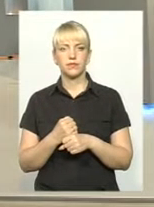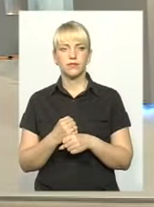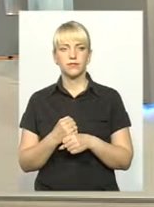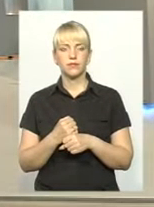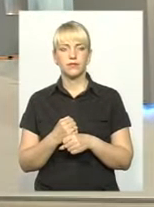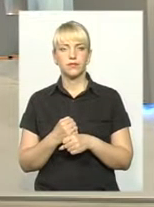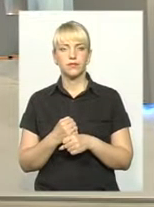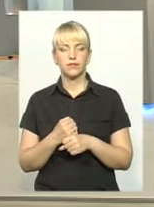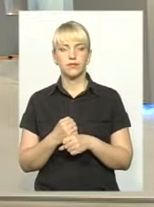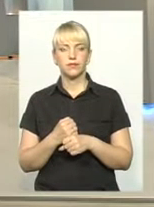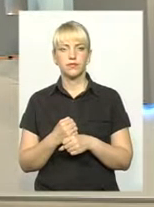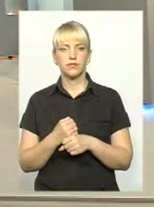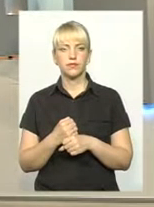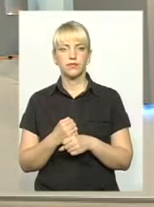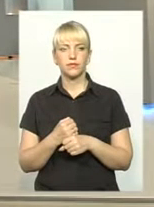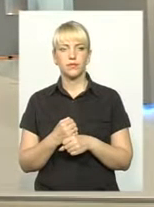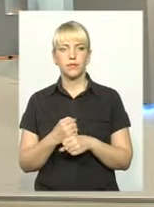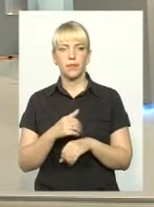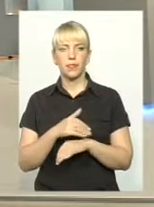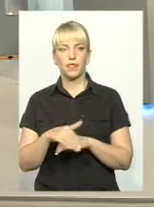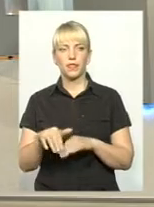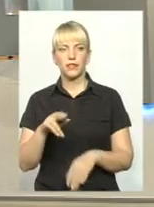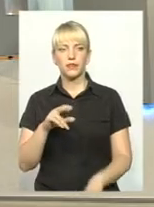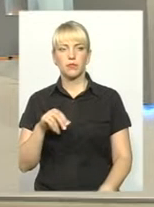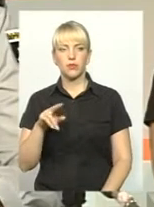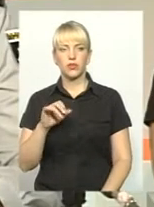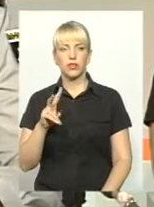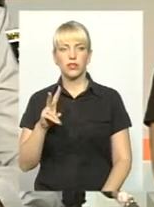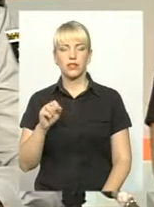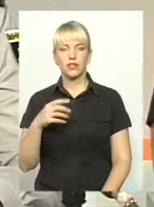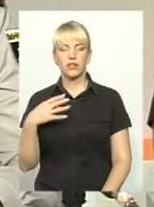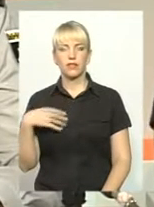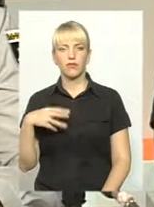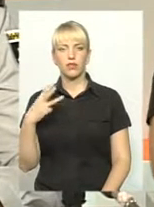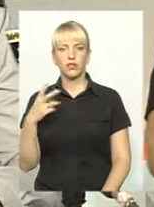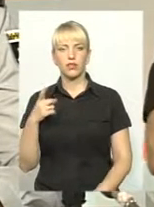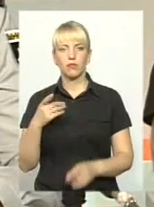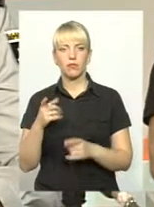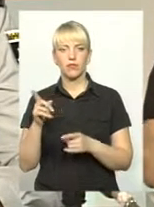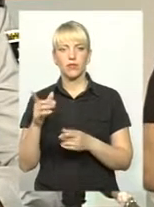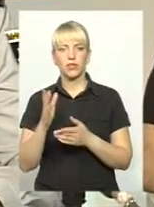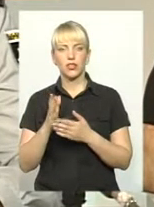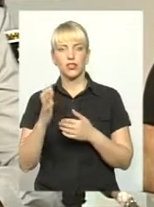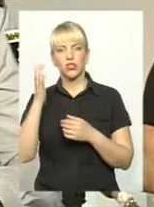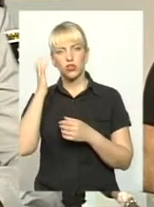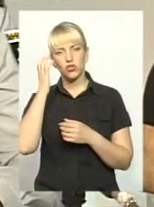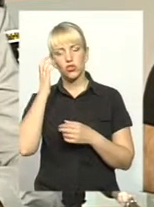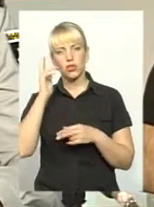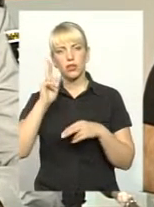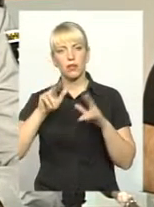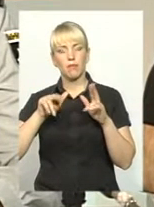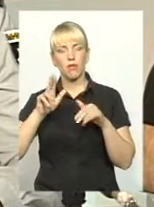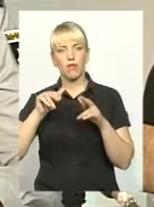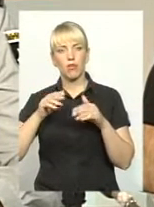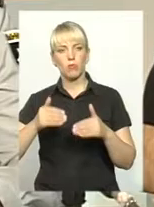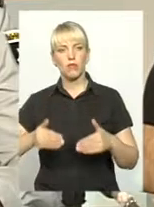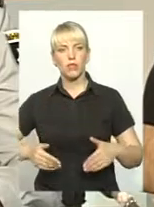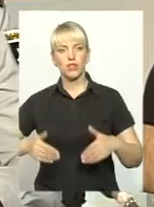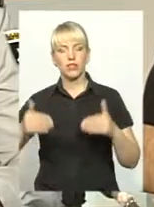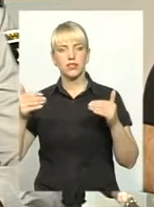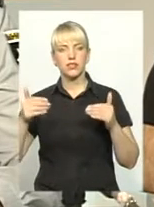Це Подільська 93, там є така чорна стіна пофарбована, навіть без